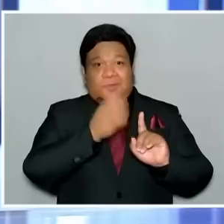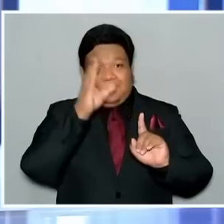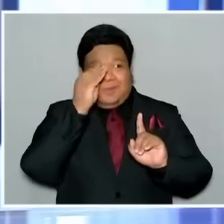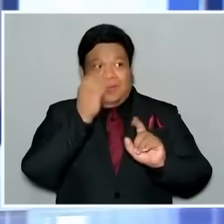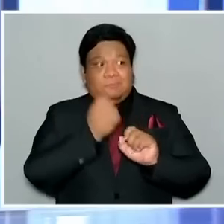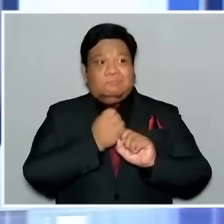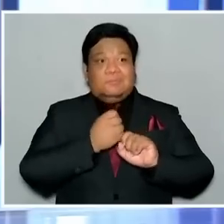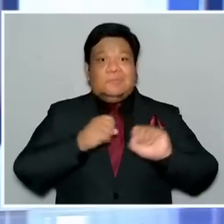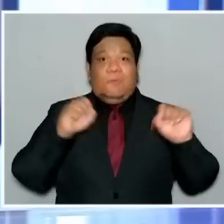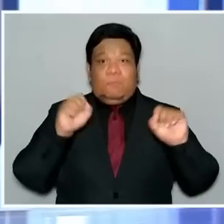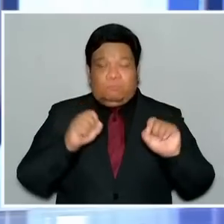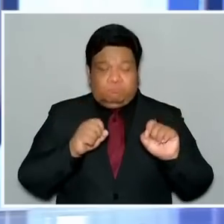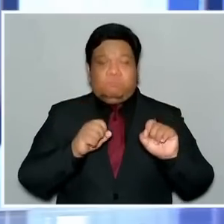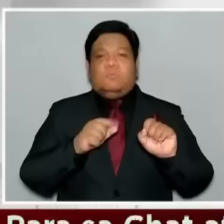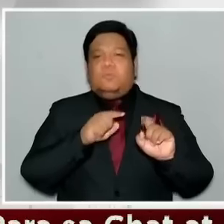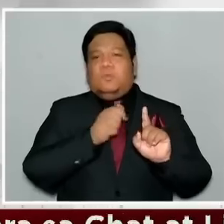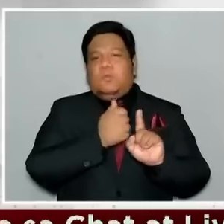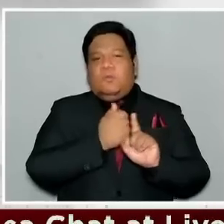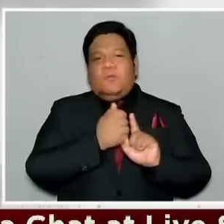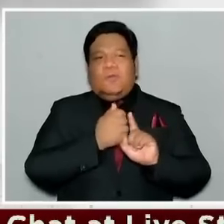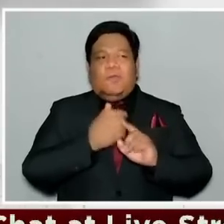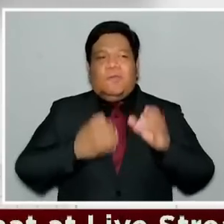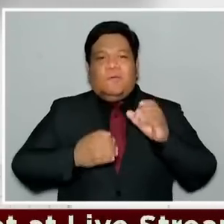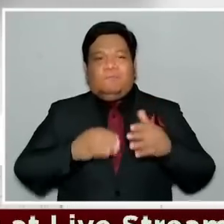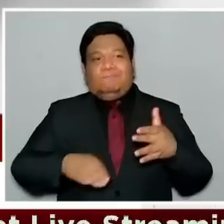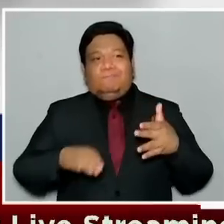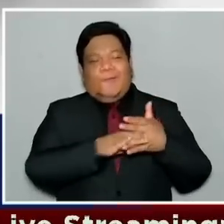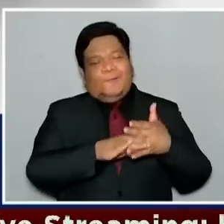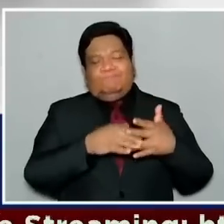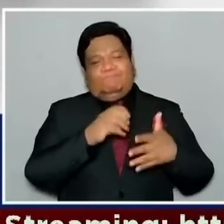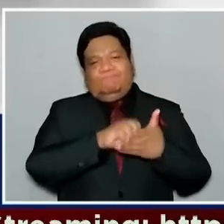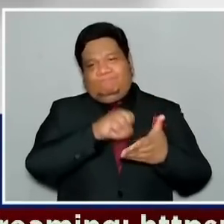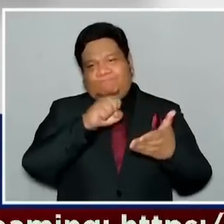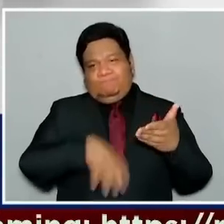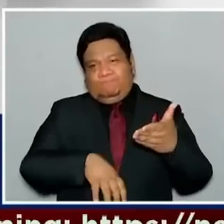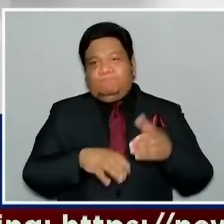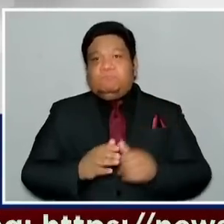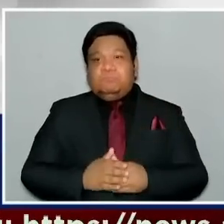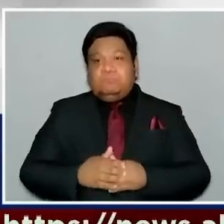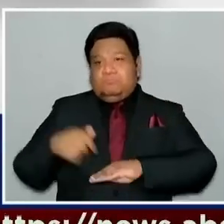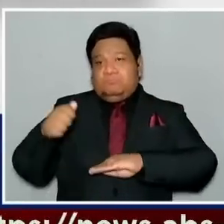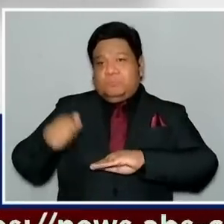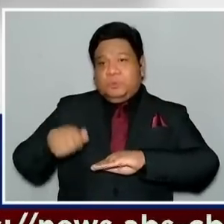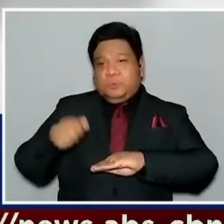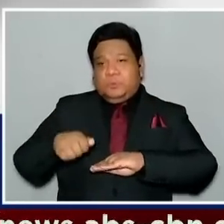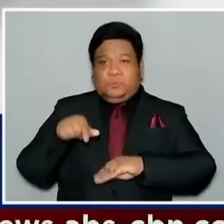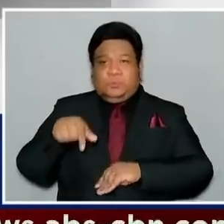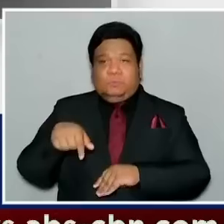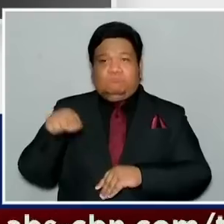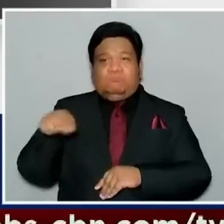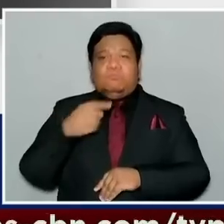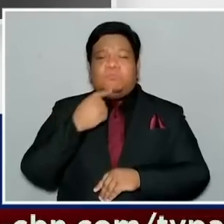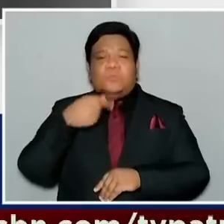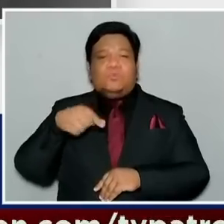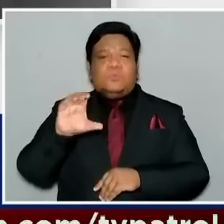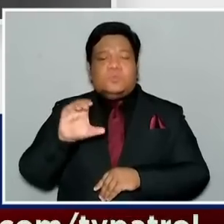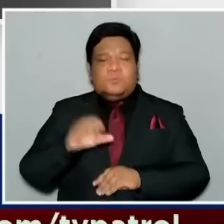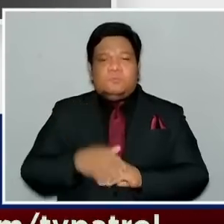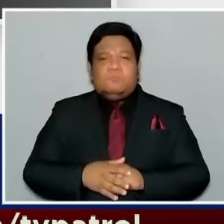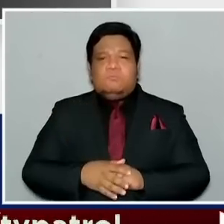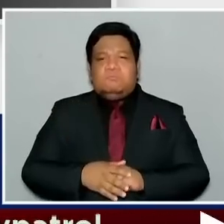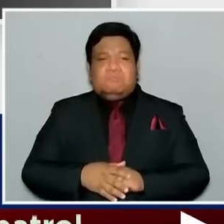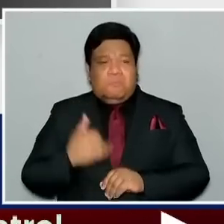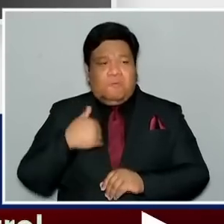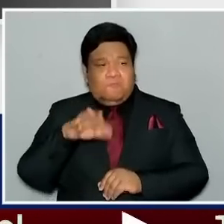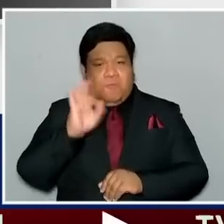Bagong Silangan. Sa desisyon ng Quezon City MTC Branch 133, walang nakitang ebidensya na nanlaban